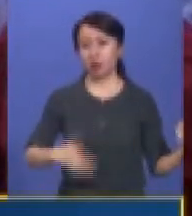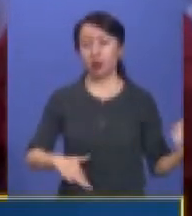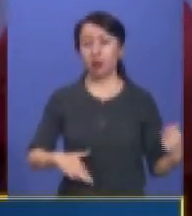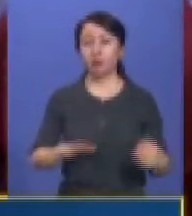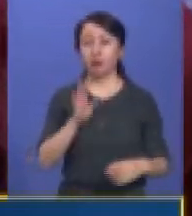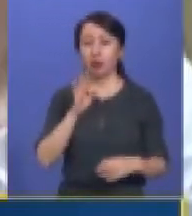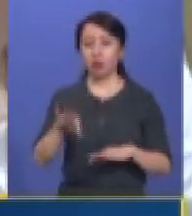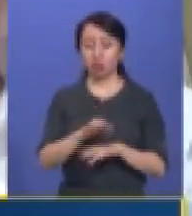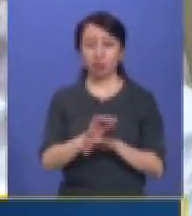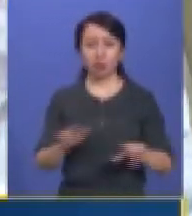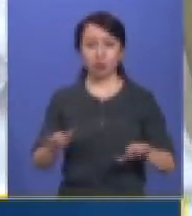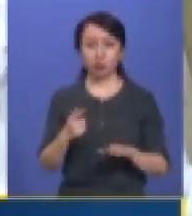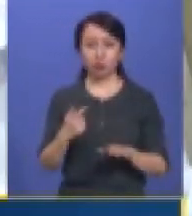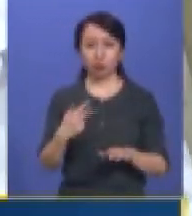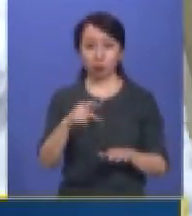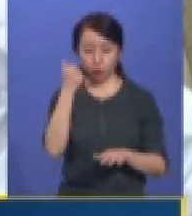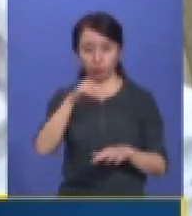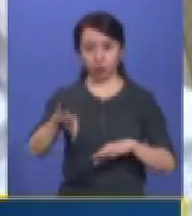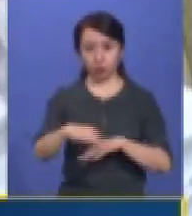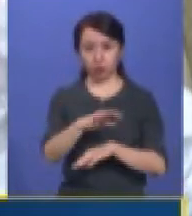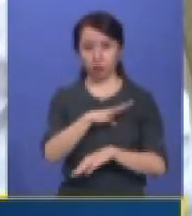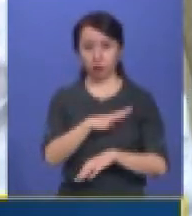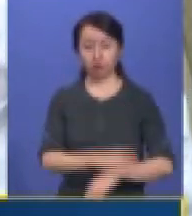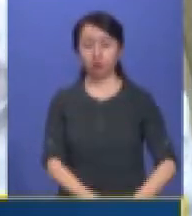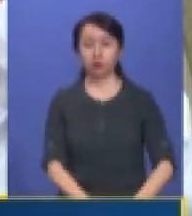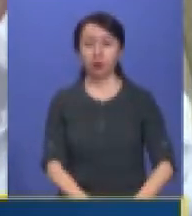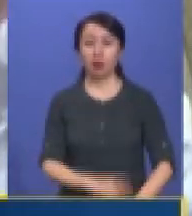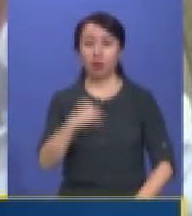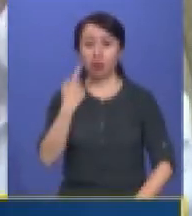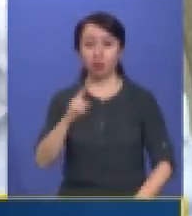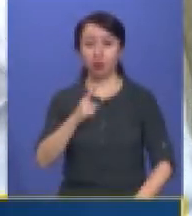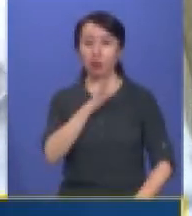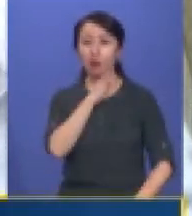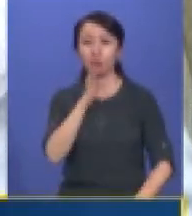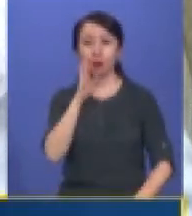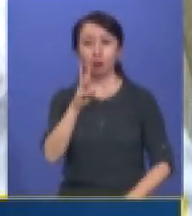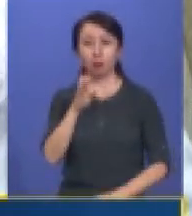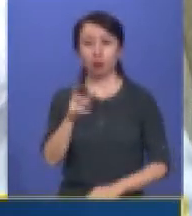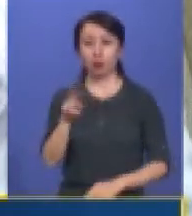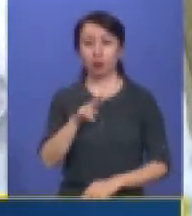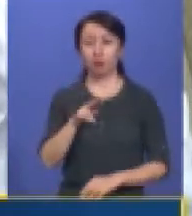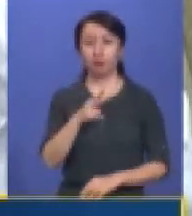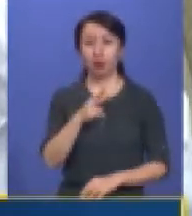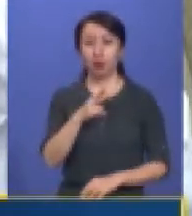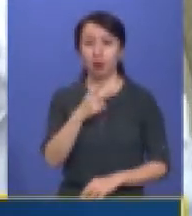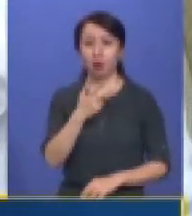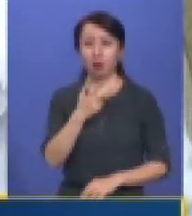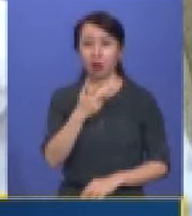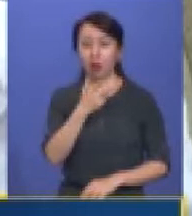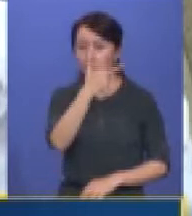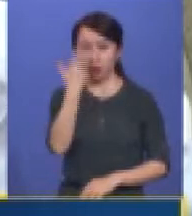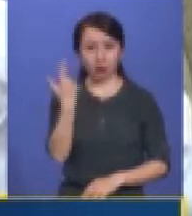клавишных. В 1980 году они поженились. Когда первый раз появилась песня «Мама Мария», итальянская, мне она